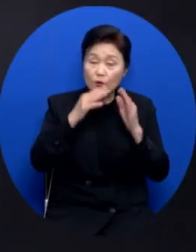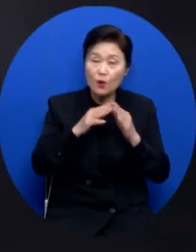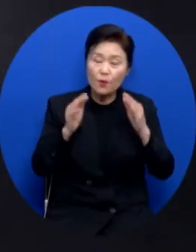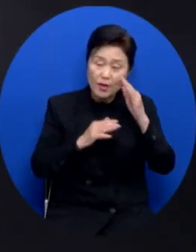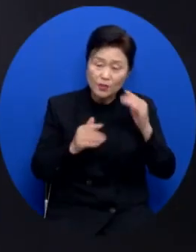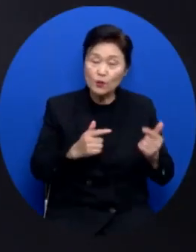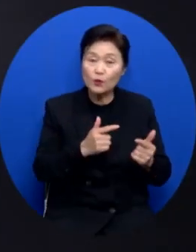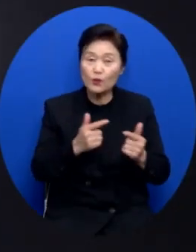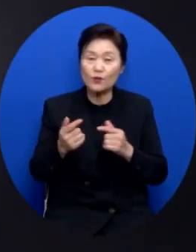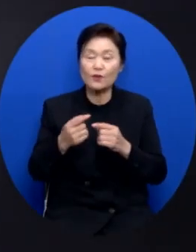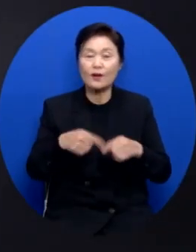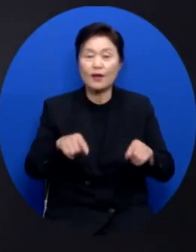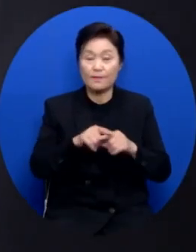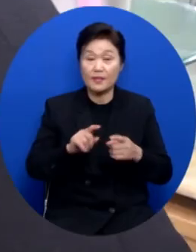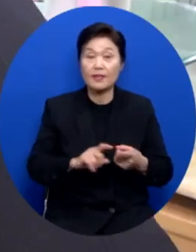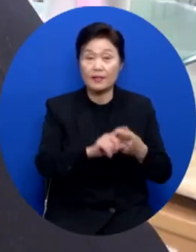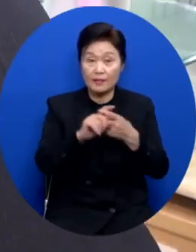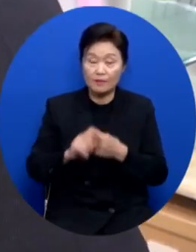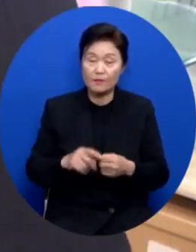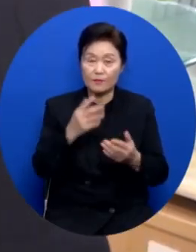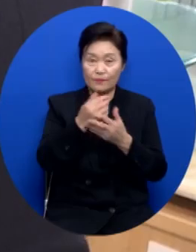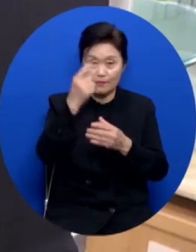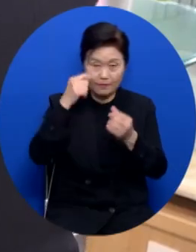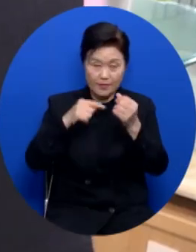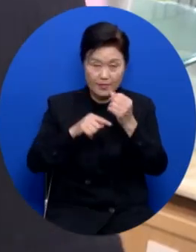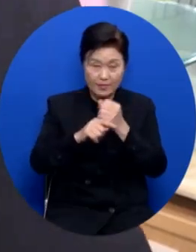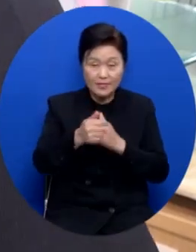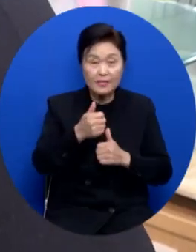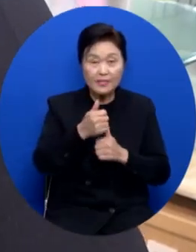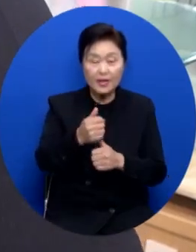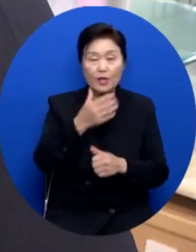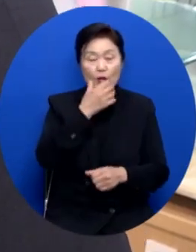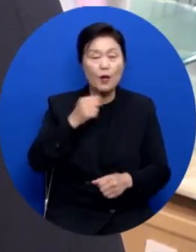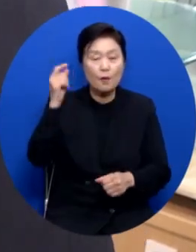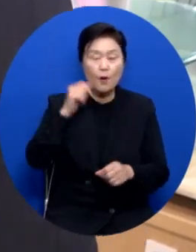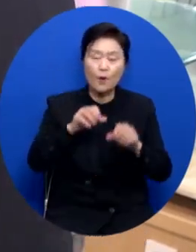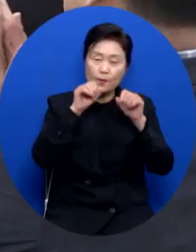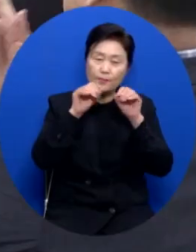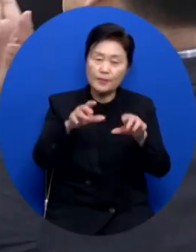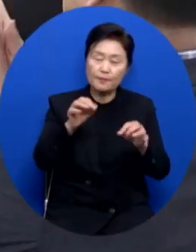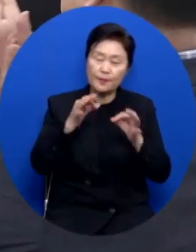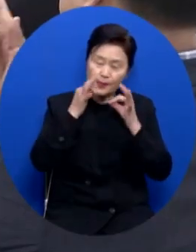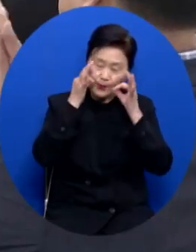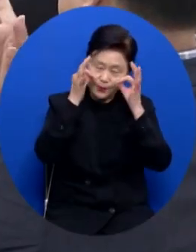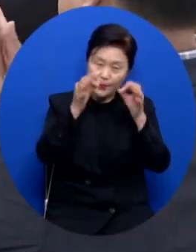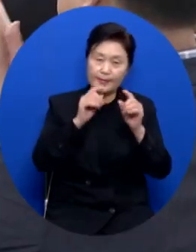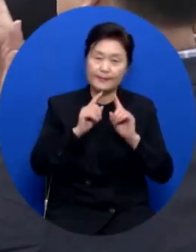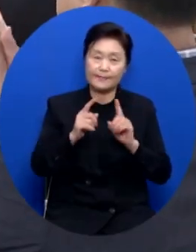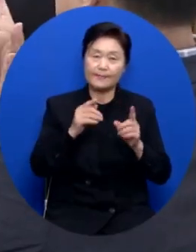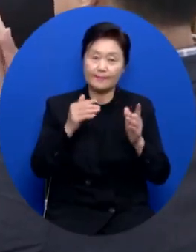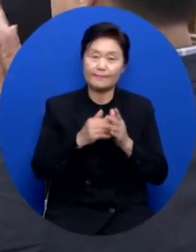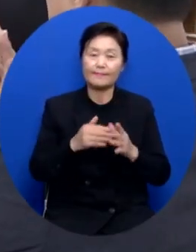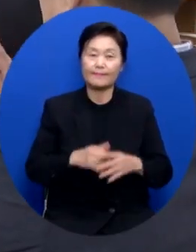한 마음으로 연합하고 주님의 뜻을 따르는 복음 전파 사역에 더욱 힘쓰겠다고 소감을 밝혔습니다.